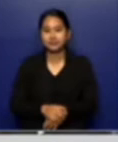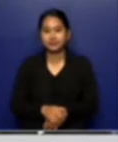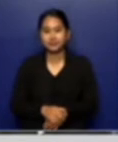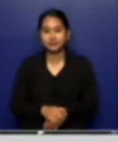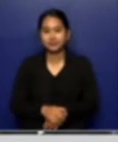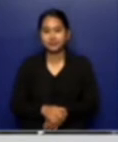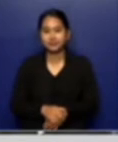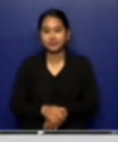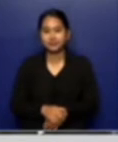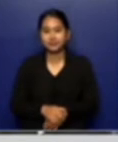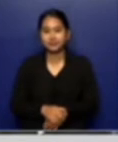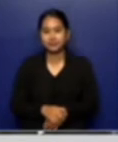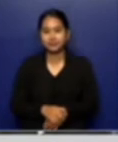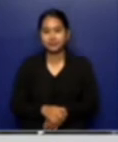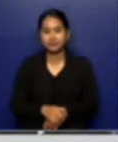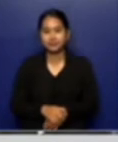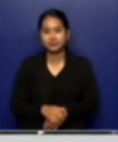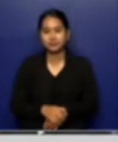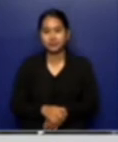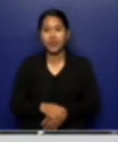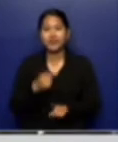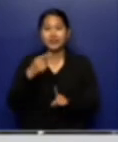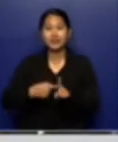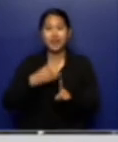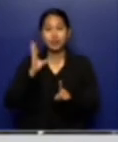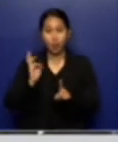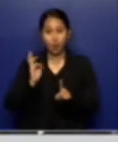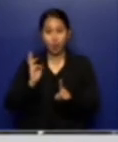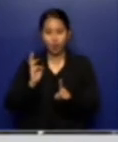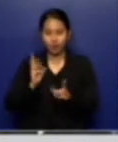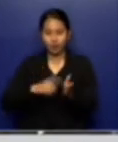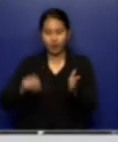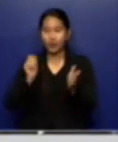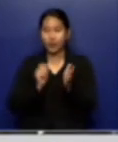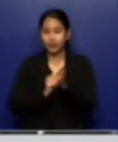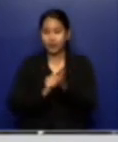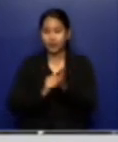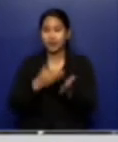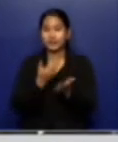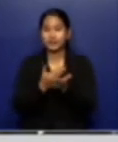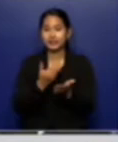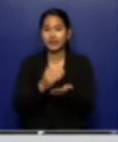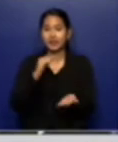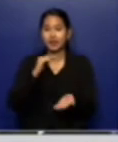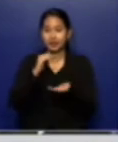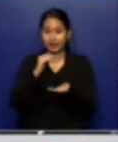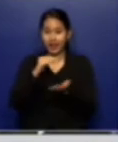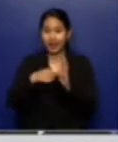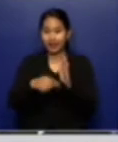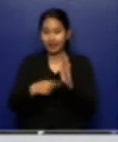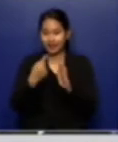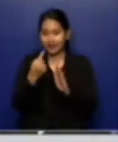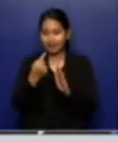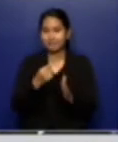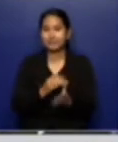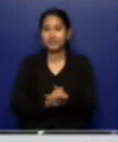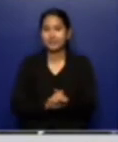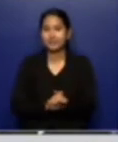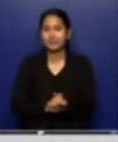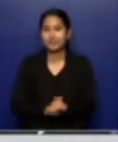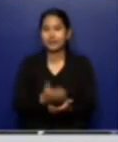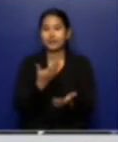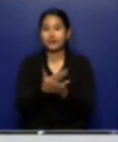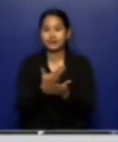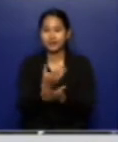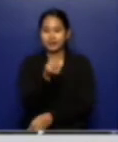ลงวันเดือนมิถุนายนนะฮะวงเงินก่อสร้างโครงการครั้งแรกนะท่านประธานประมาณ15ล้